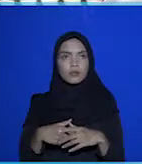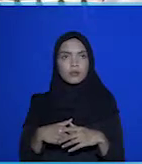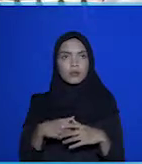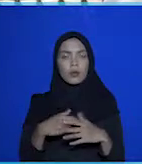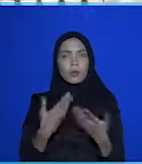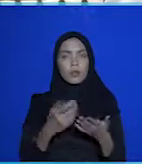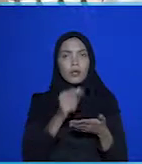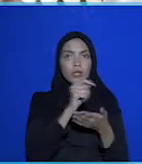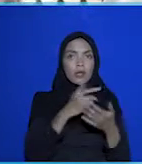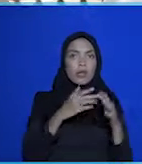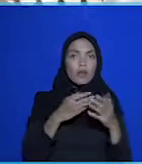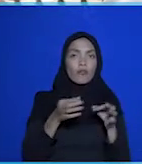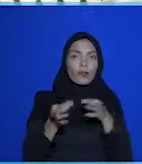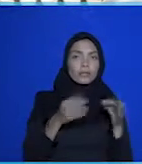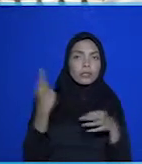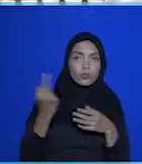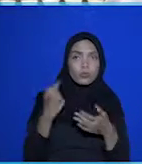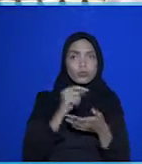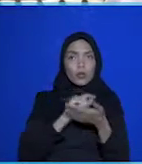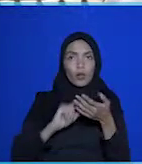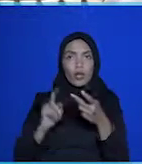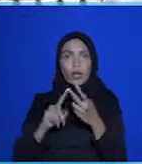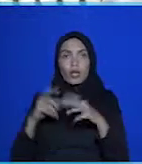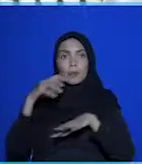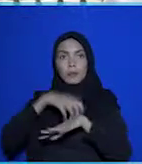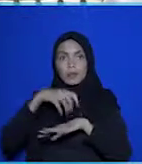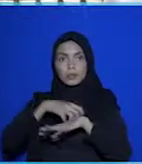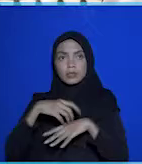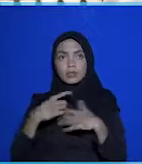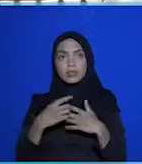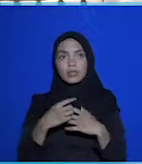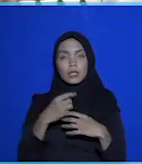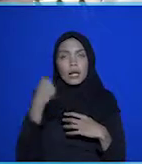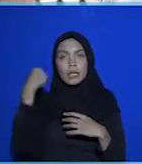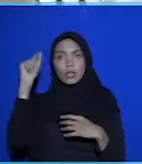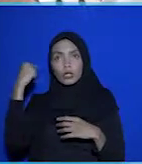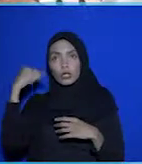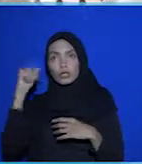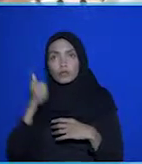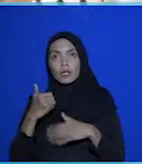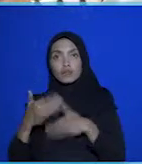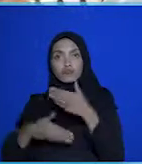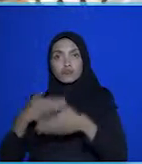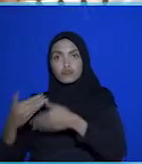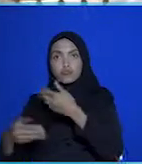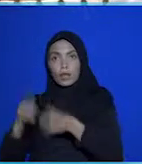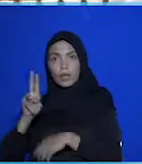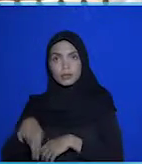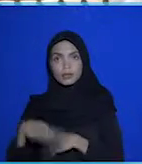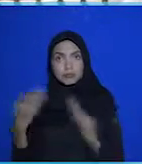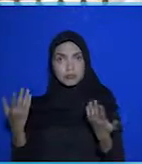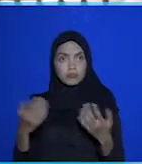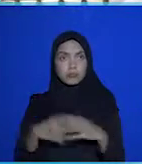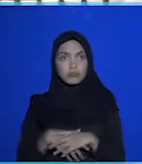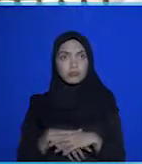berfungsi kembali pelayan publik, sekolah, rumah sakit, rumah ibadah, kemudian kantor-kantor supaya bisa berfungsi